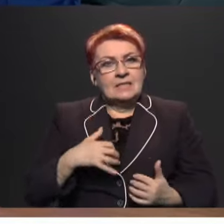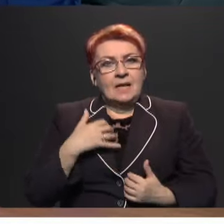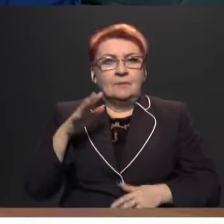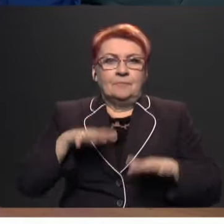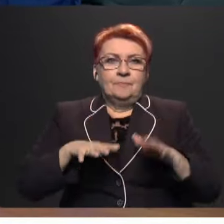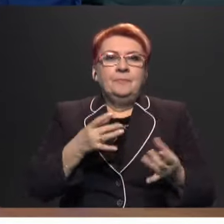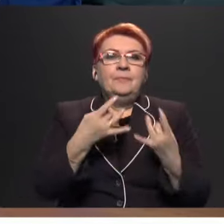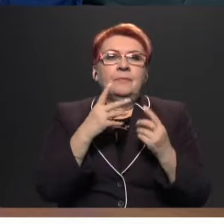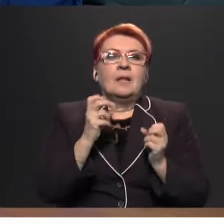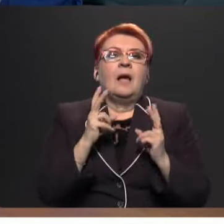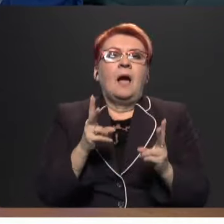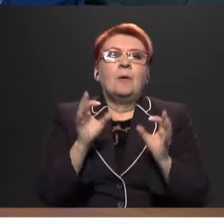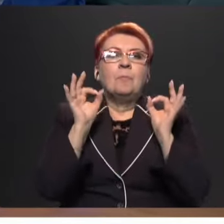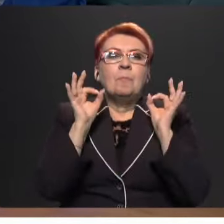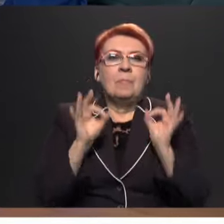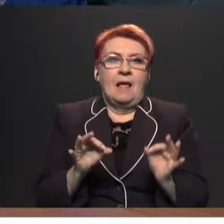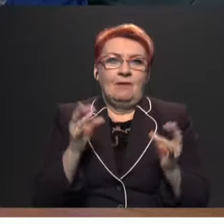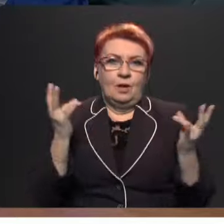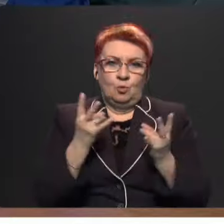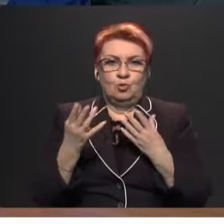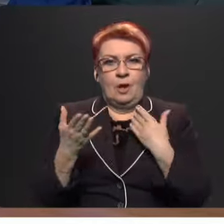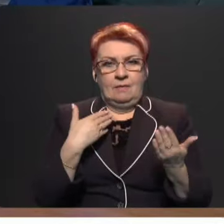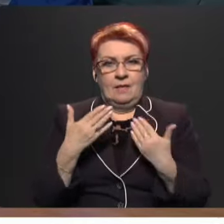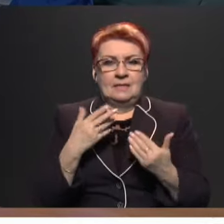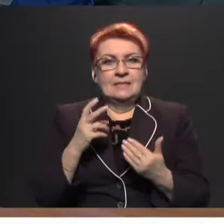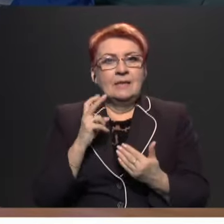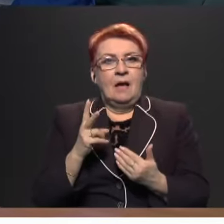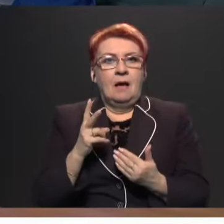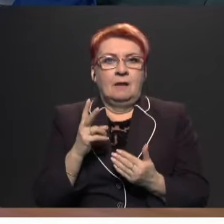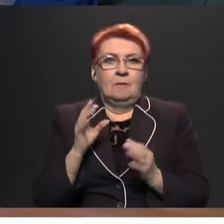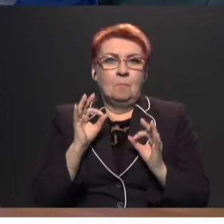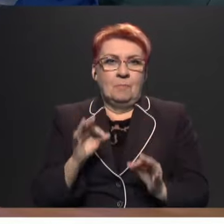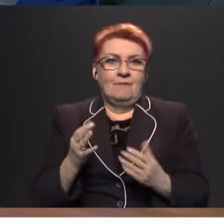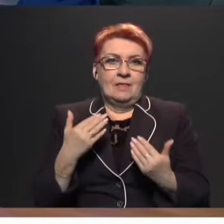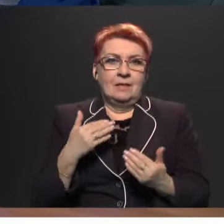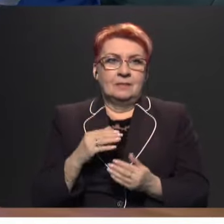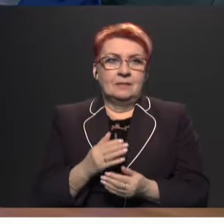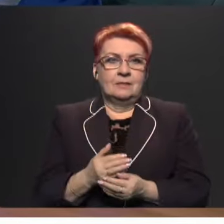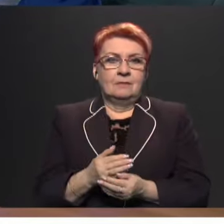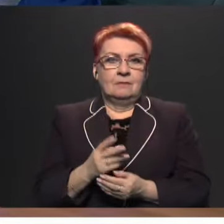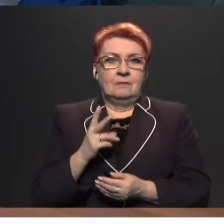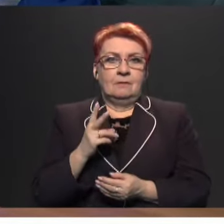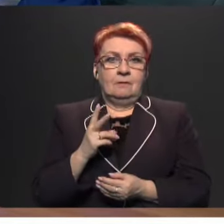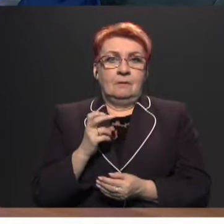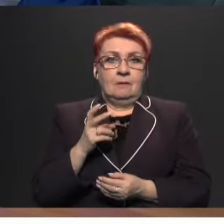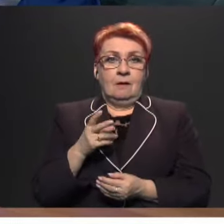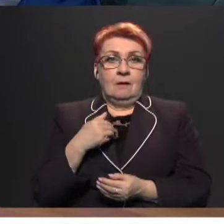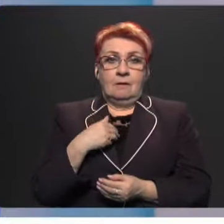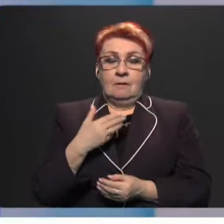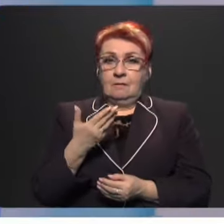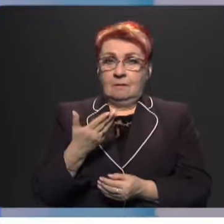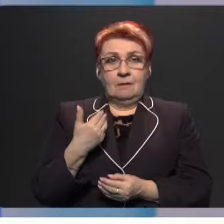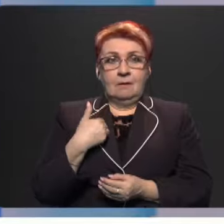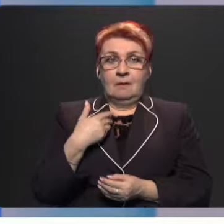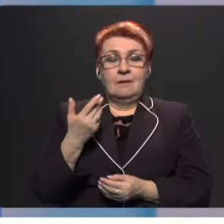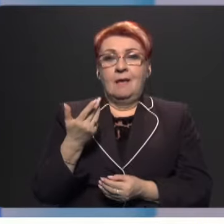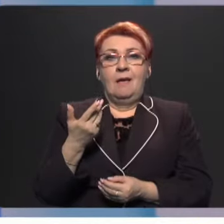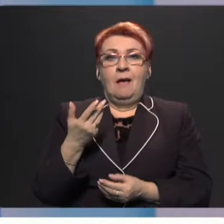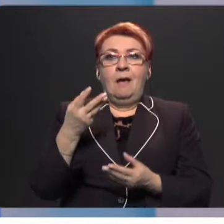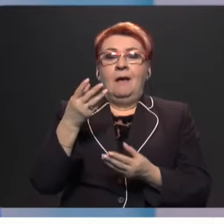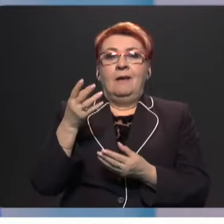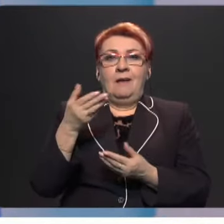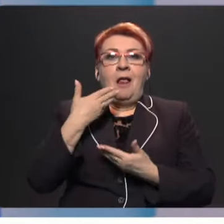сомнения, объясните, как правильно нужно относиться и как правильно поступать в этой ситуации. А что значит развеять страхи? Сейчас нагнетать буду, может быть, наоборот. Ну, давайте